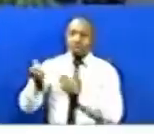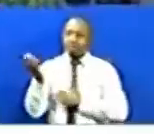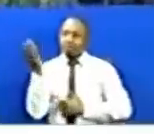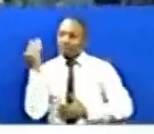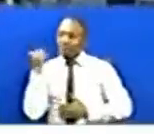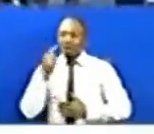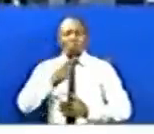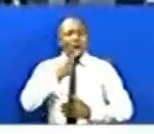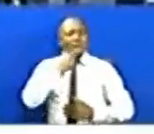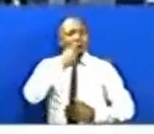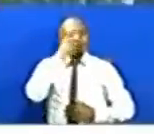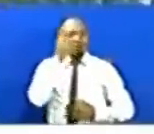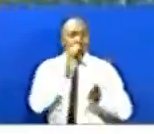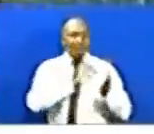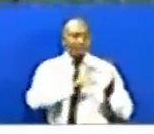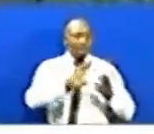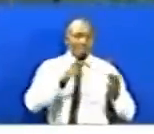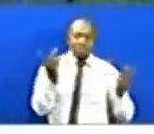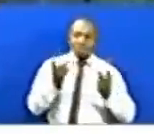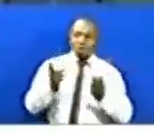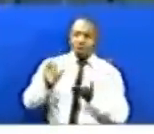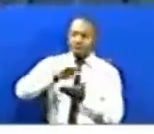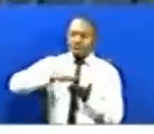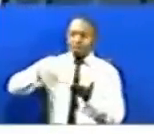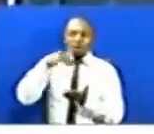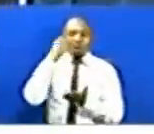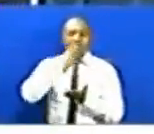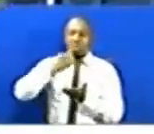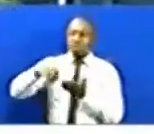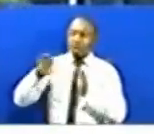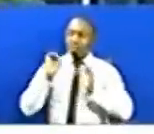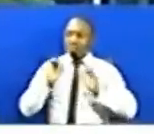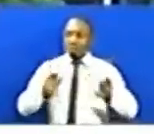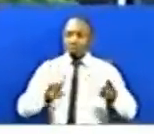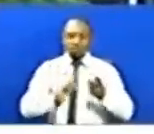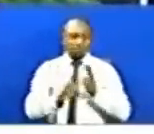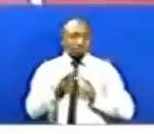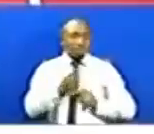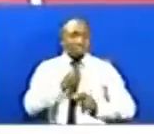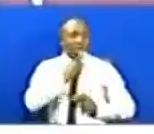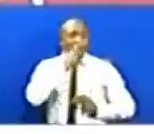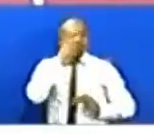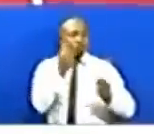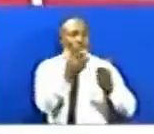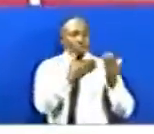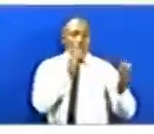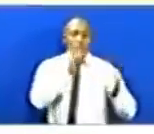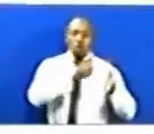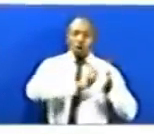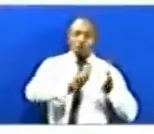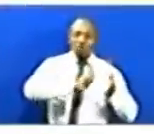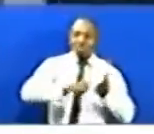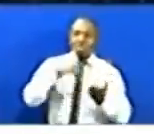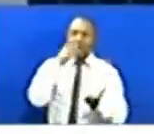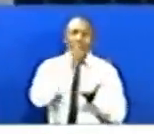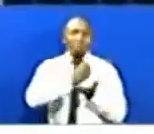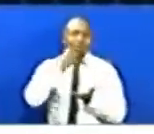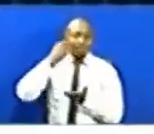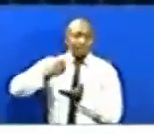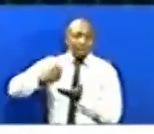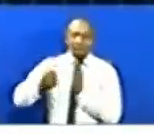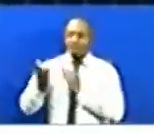maarufu hapa jijini Dar es Salaam, sawa na eneo la posta mpya, ambapo maarufu wake umetokana na kuwepo kwa ofisi za